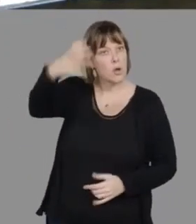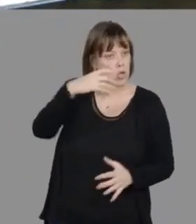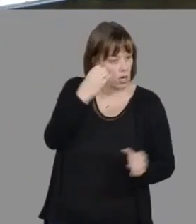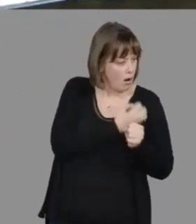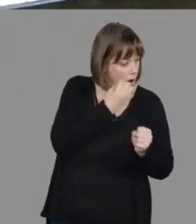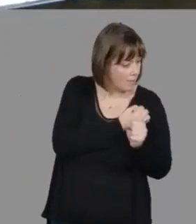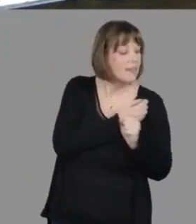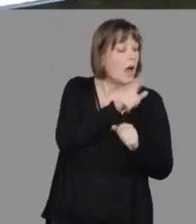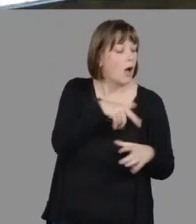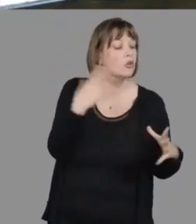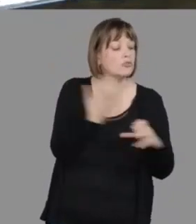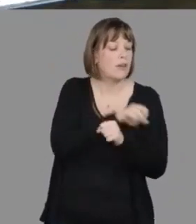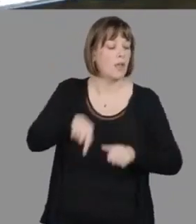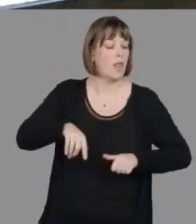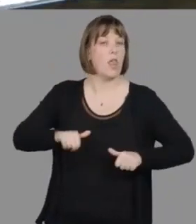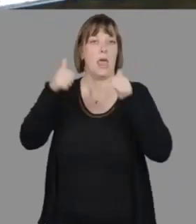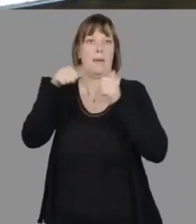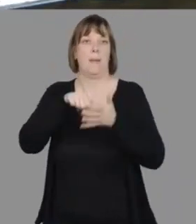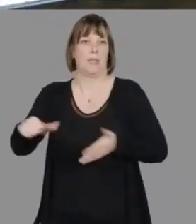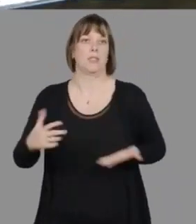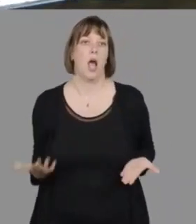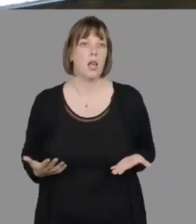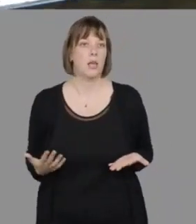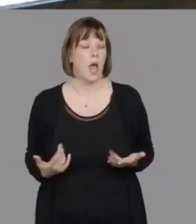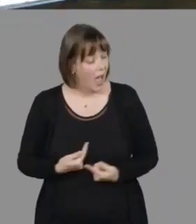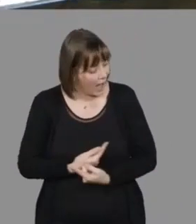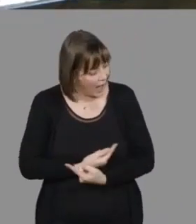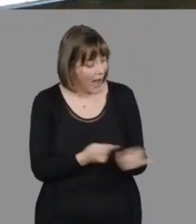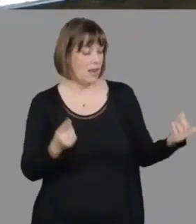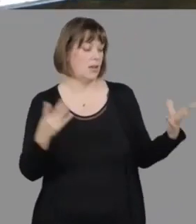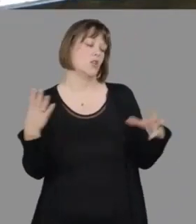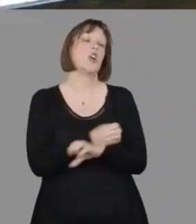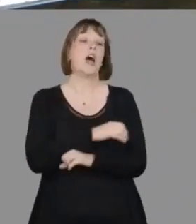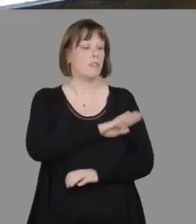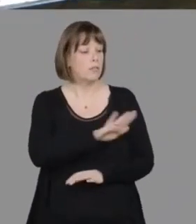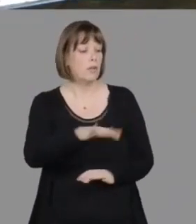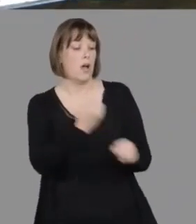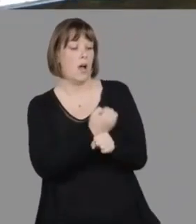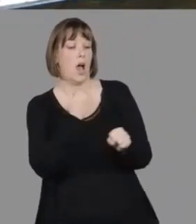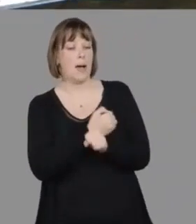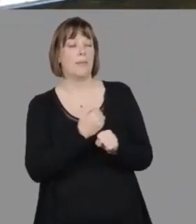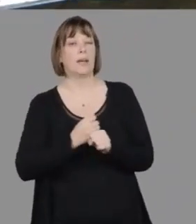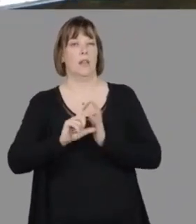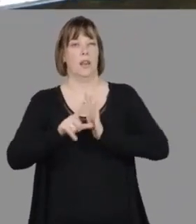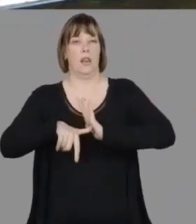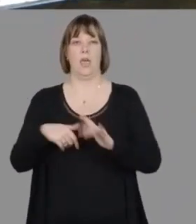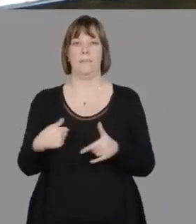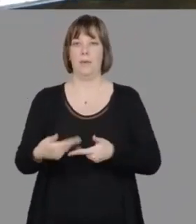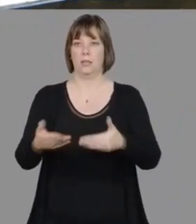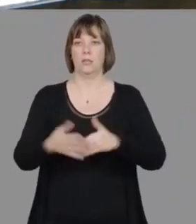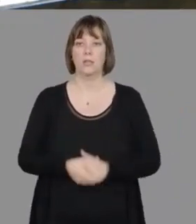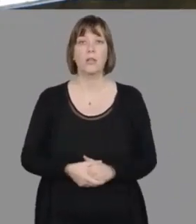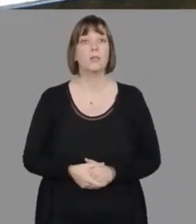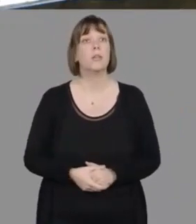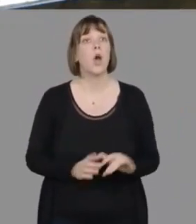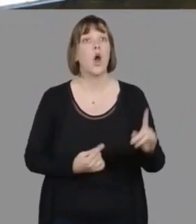leben kann, dass alle von ihrer Arbeit leben können. Und ich bedanke mich ausdrücklich beim